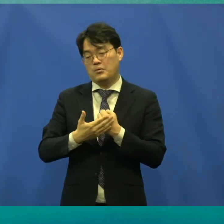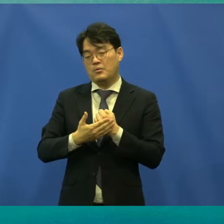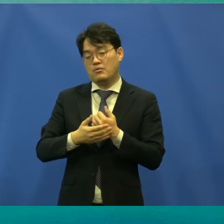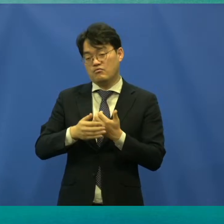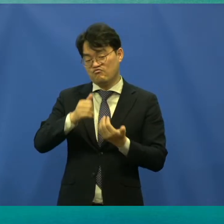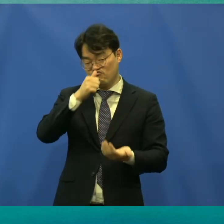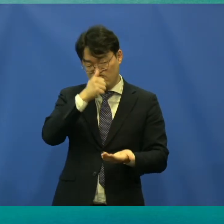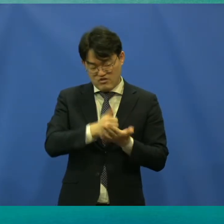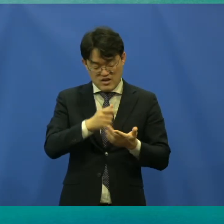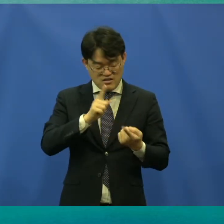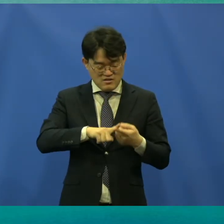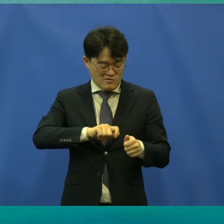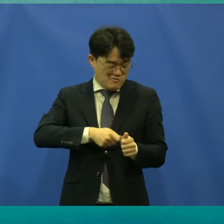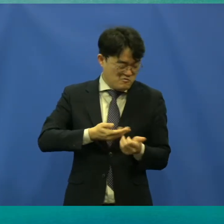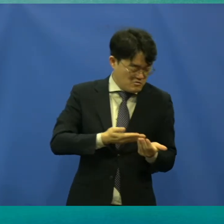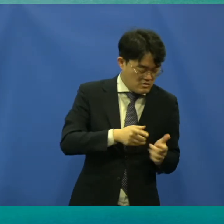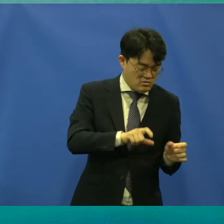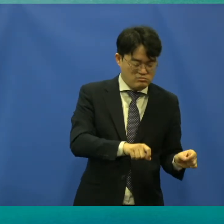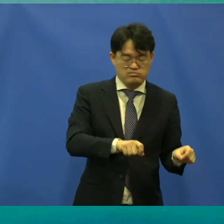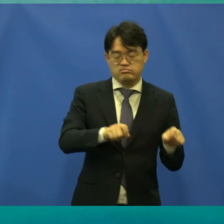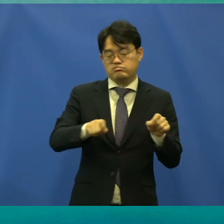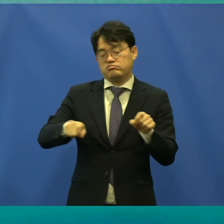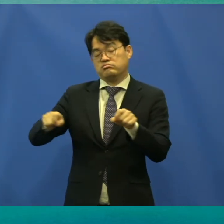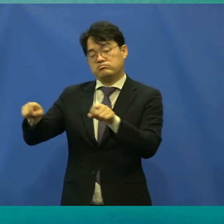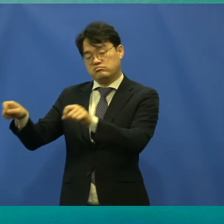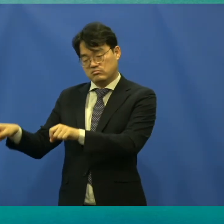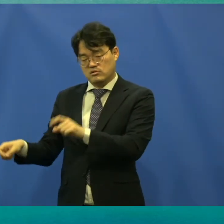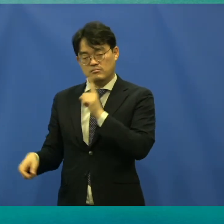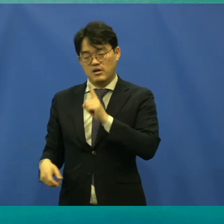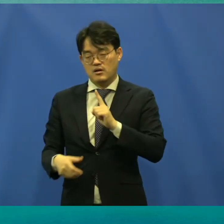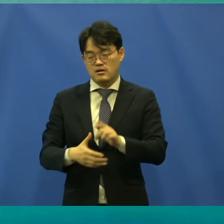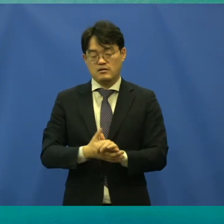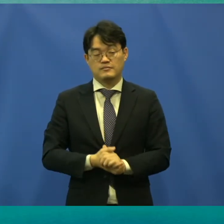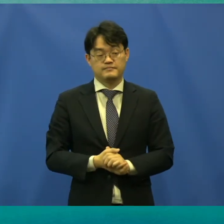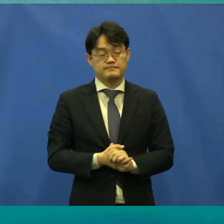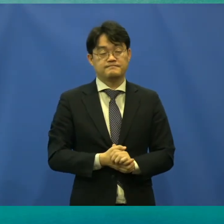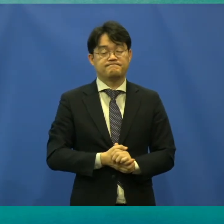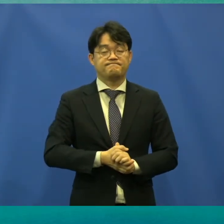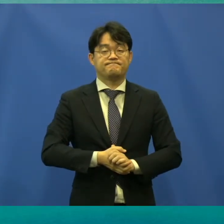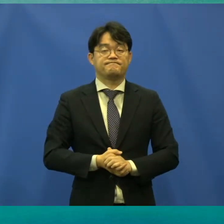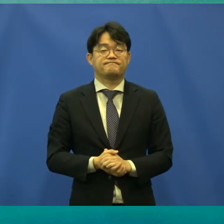하나님이 처벌하셨다면 우리가 성한 곳이 있겠습니까?